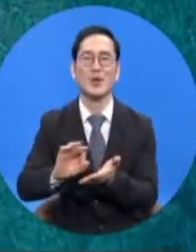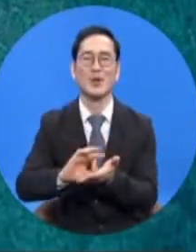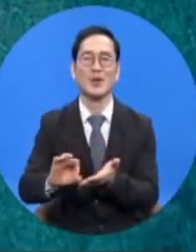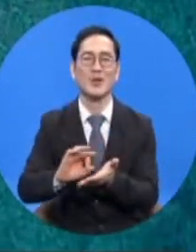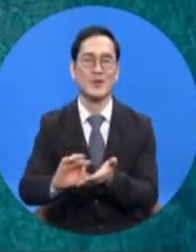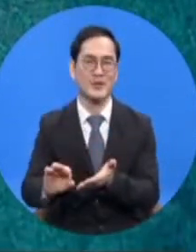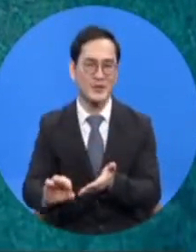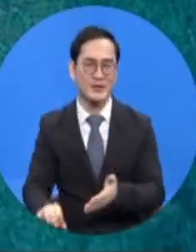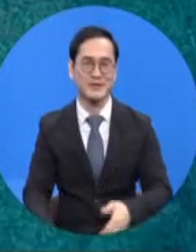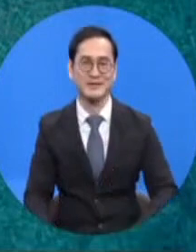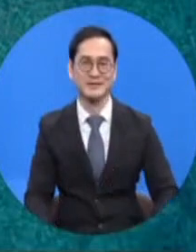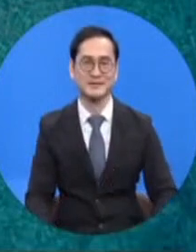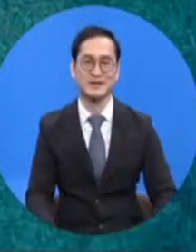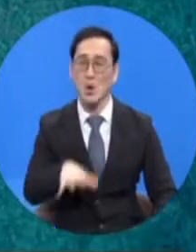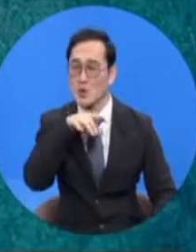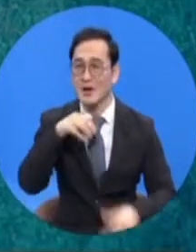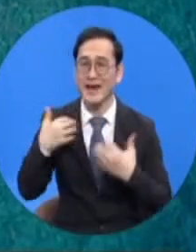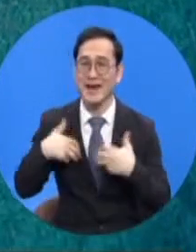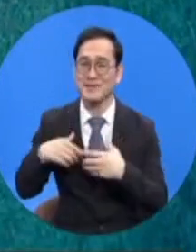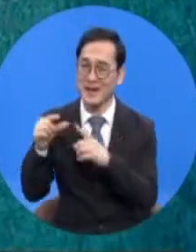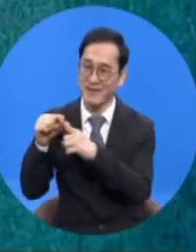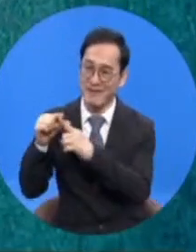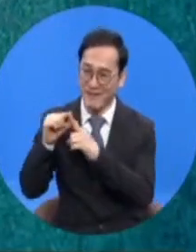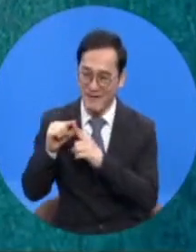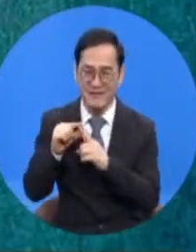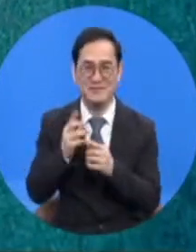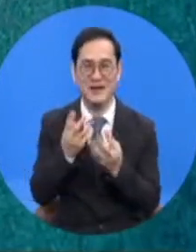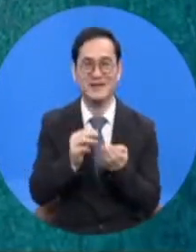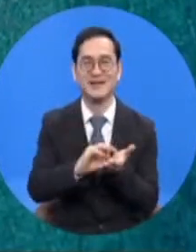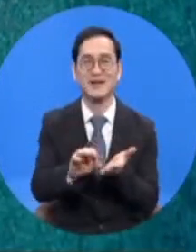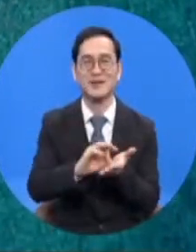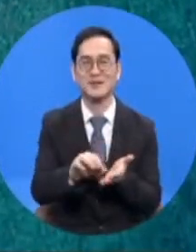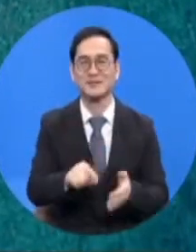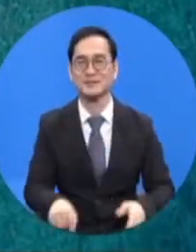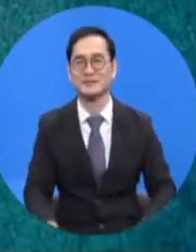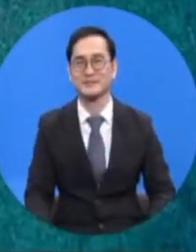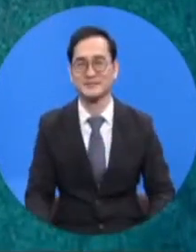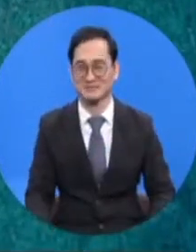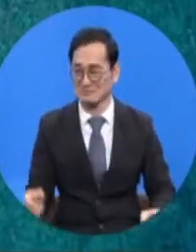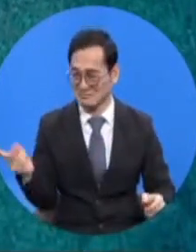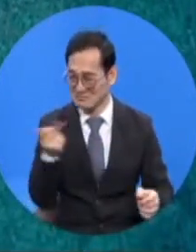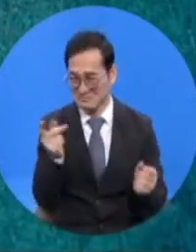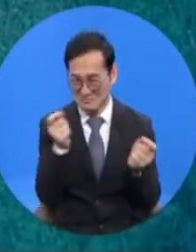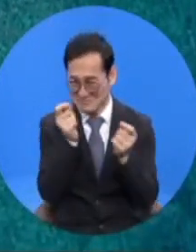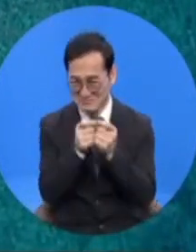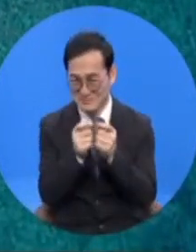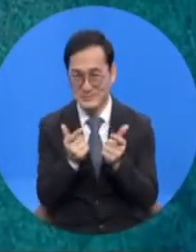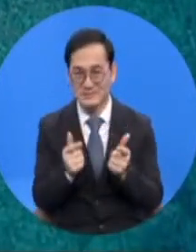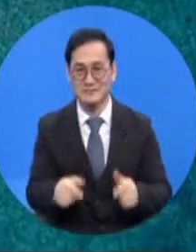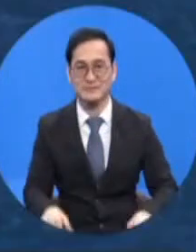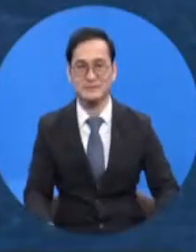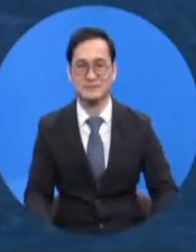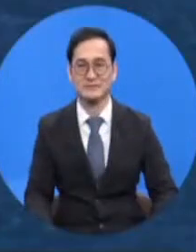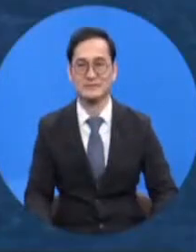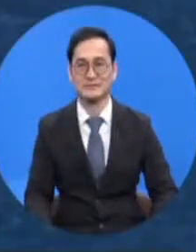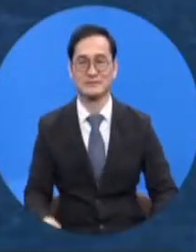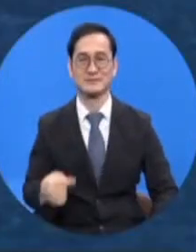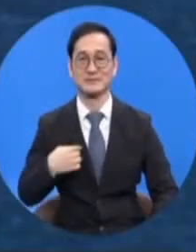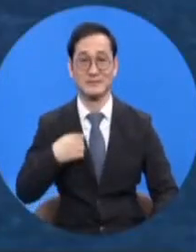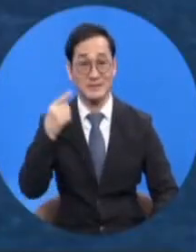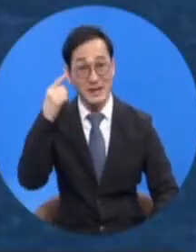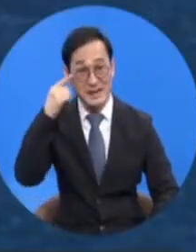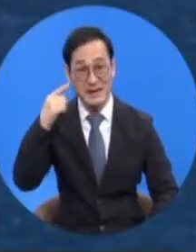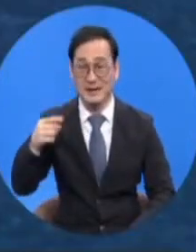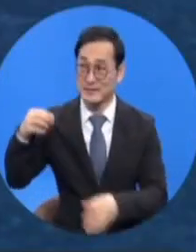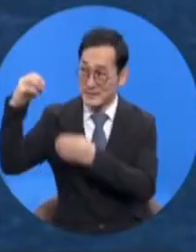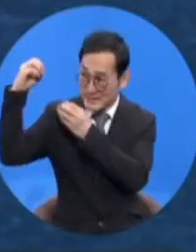이 민주당 쪽에서는 그래도 이 의미에 대해서 의미를 좀 무게 있게 그렇죠. 부여할 수 있을 것 같아요. 저는 계승과 발전이라고 생각합니다. 계승과